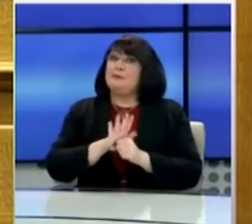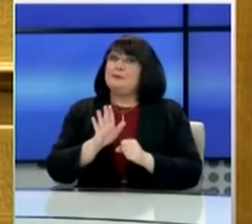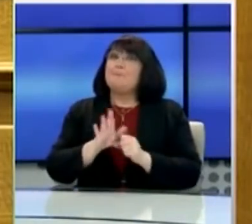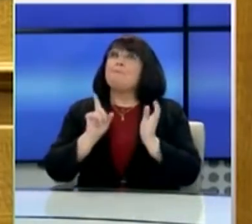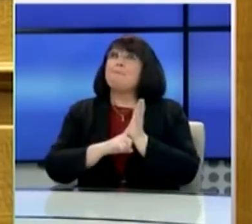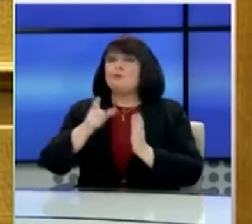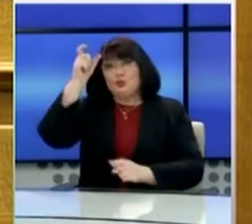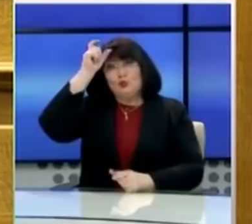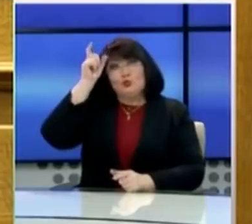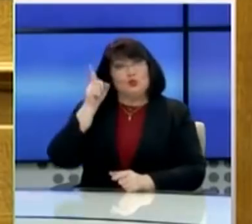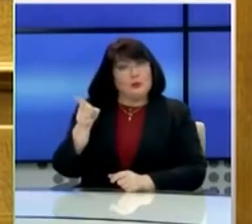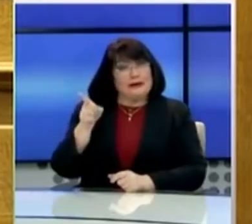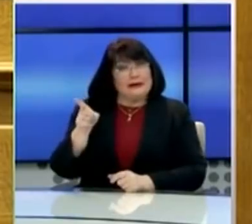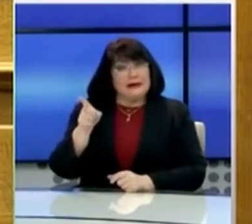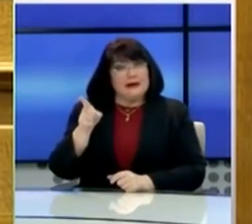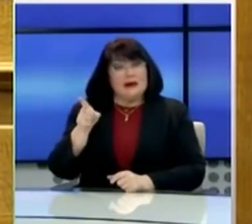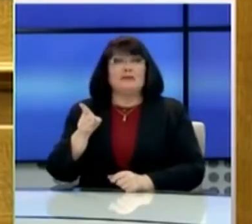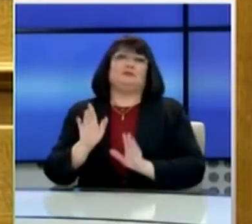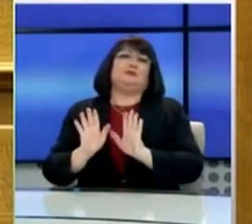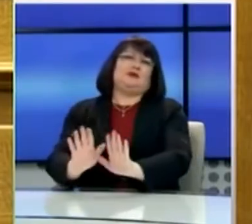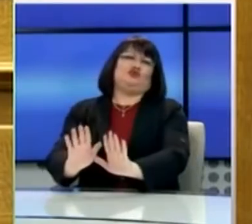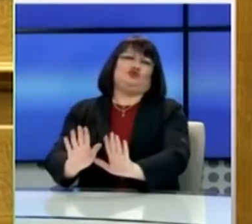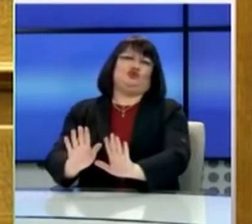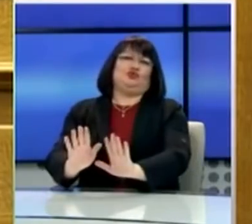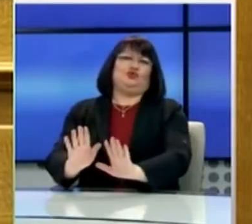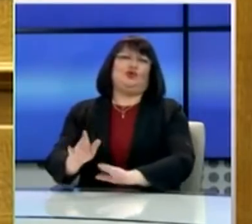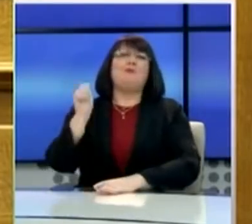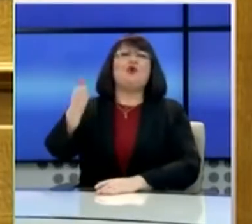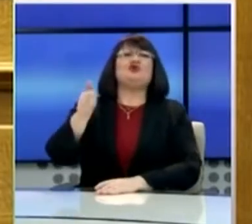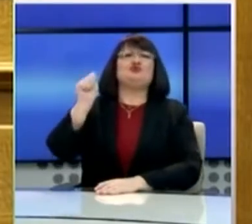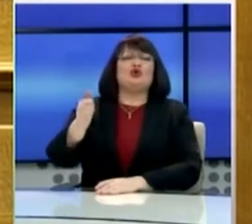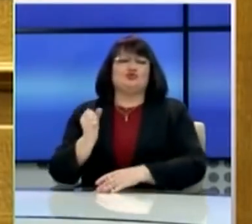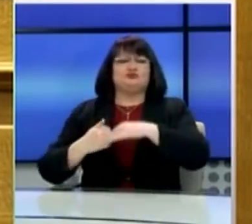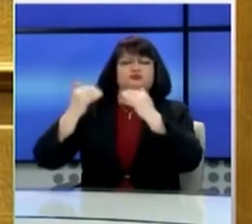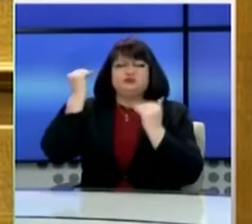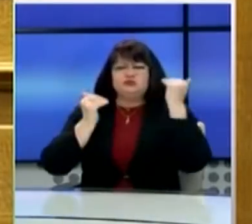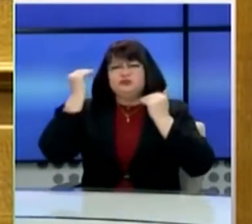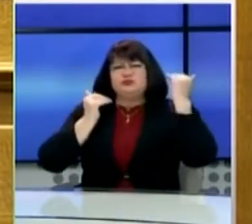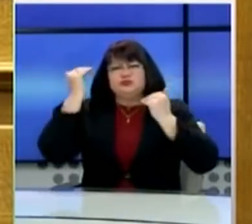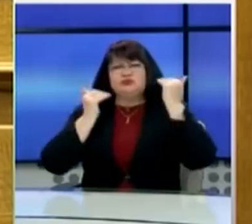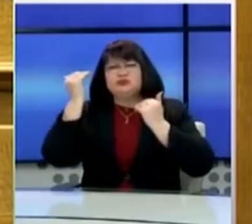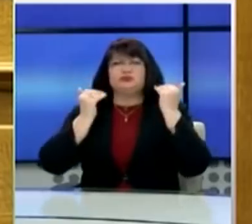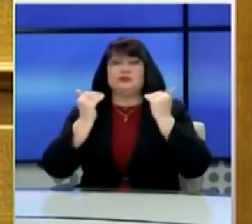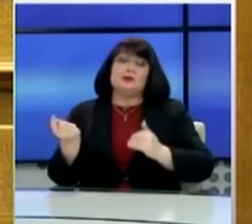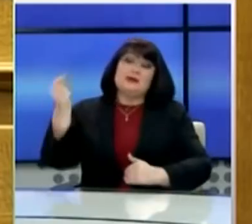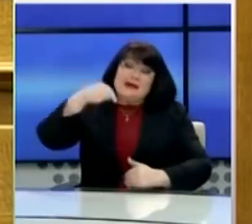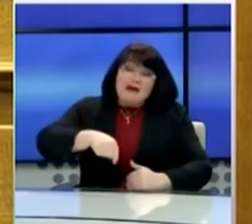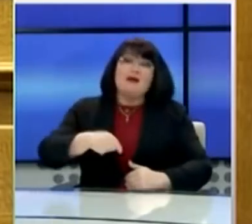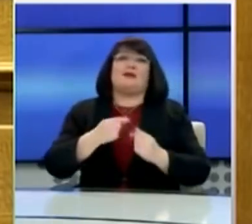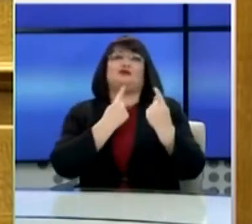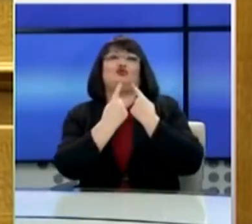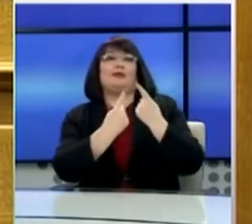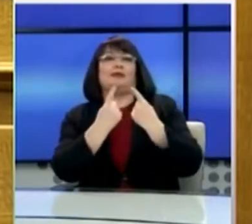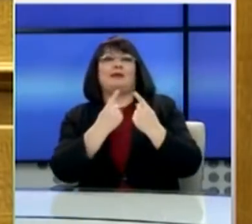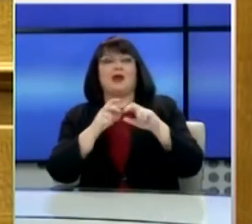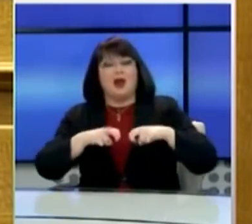ηγεσία των γειτόνων να εγκαταλείψει το μονόλογο των αμφισβητήσεων και να προσέλθει στο διάλογο,